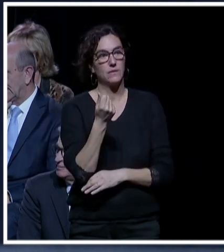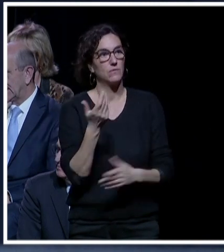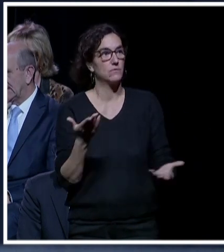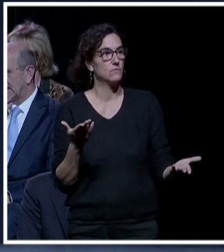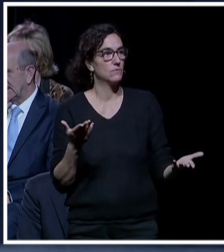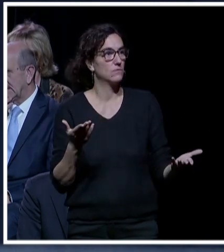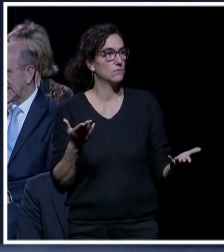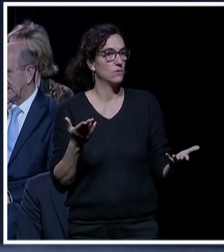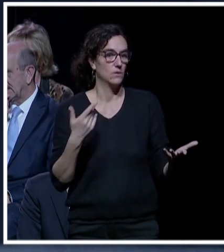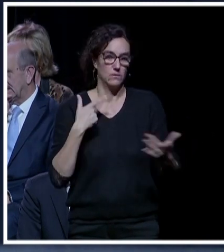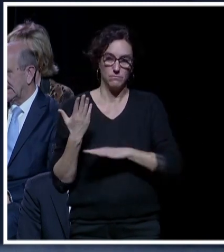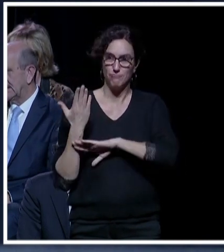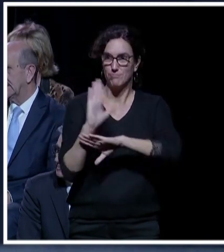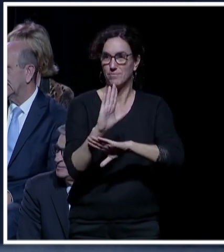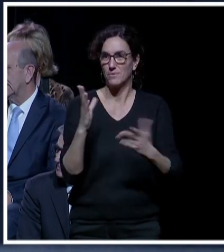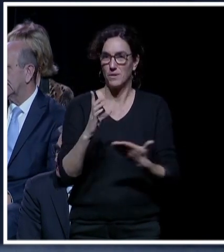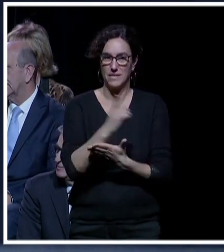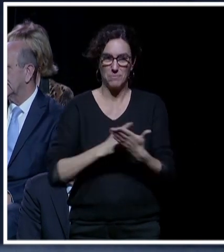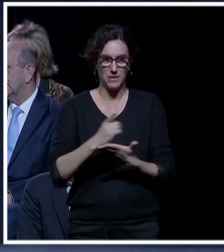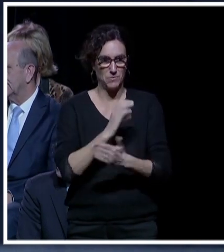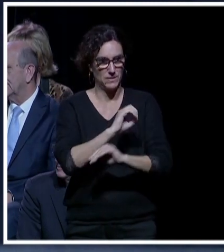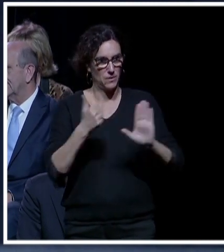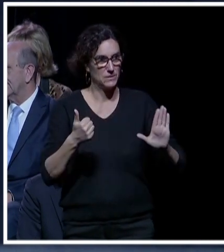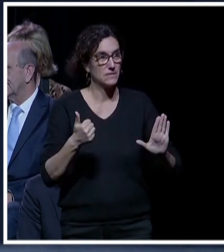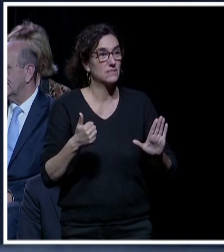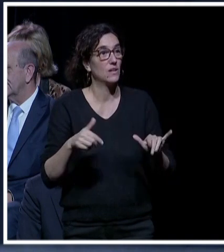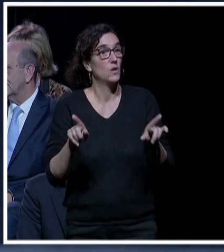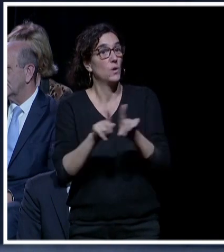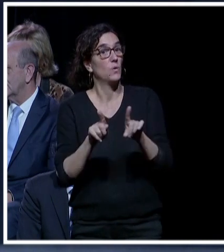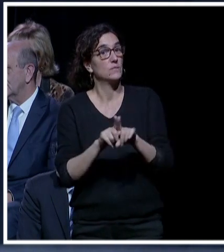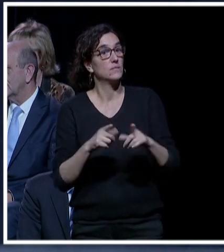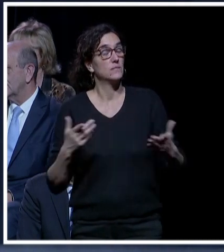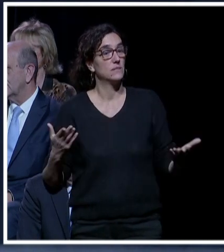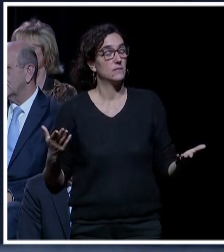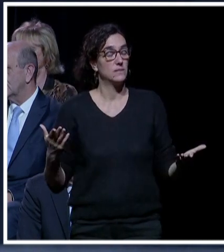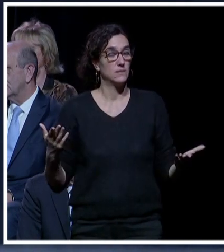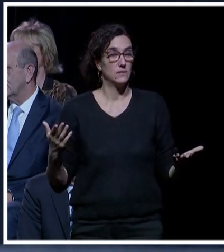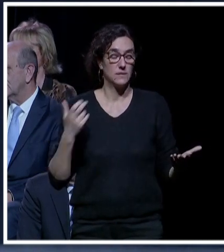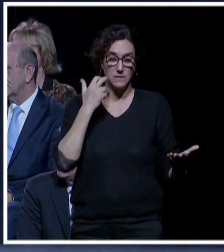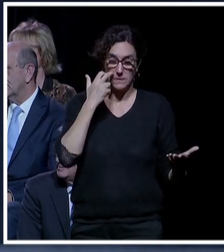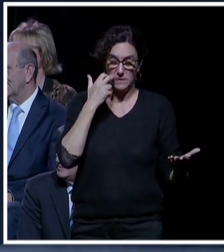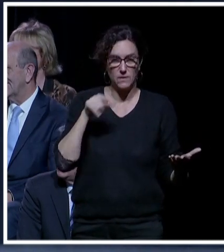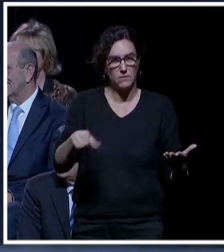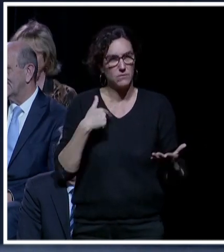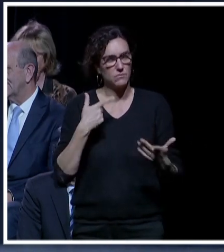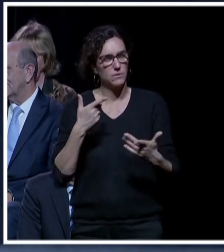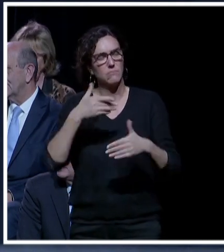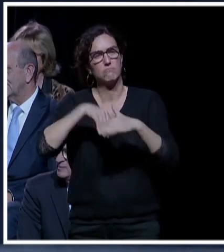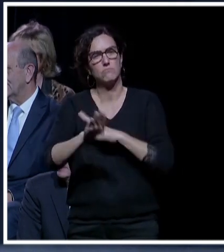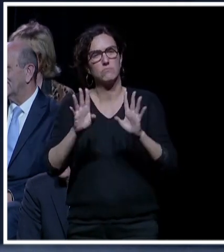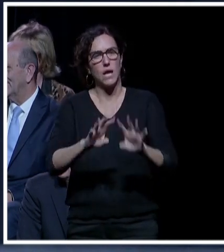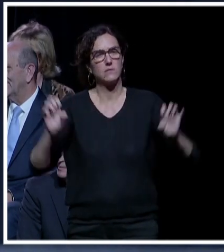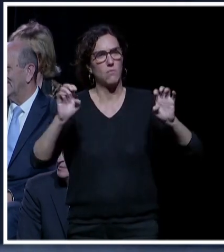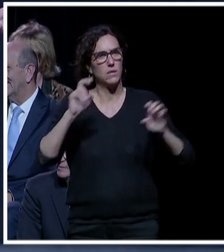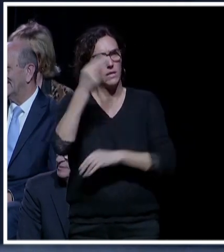représente le département et qui également est un questeur actif à l'Assemblée nationale. Il a